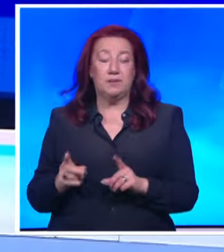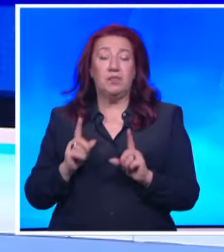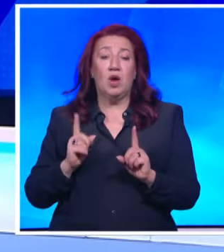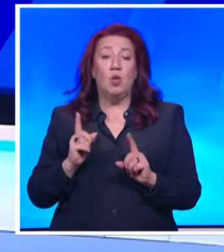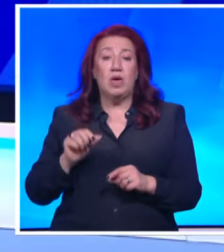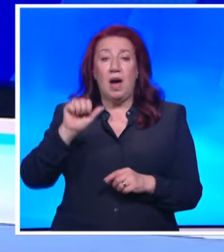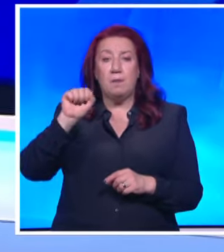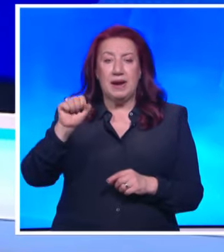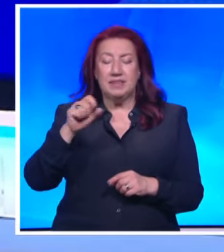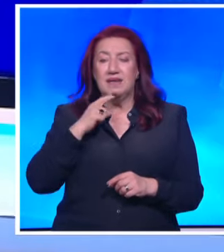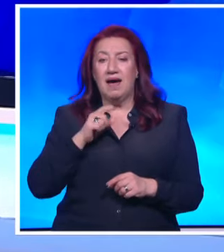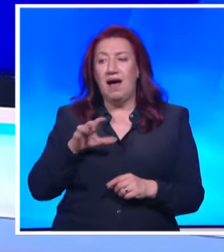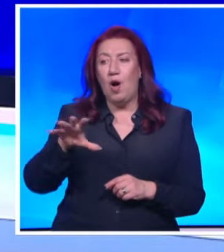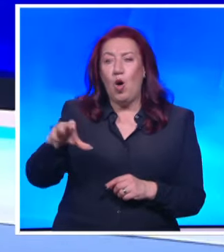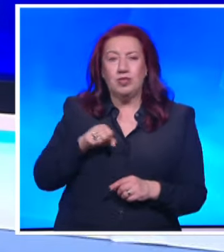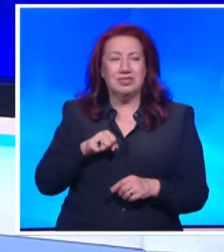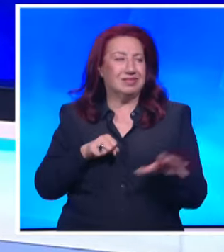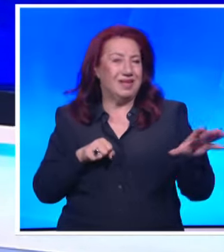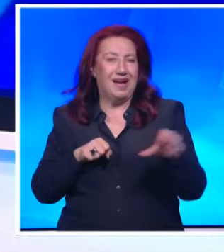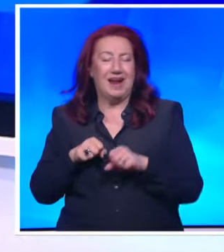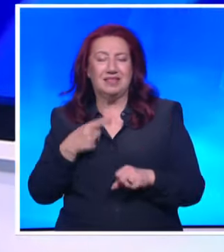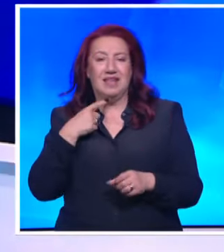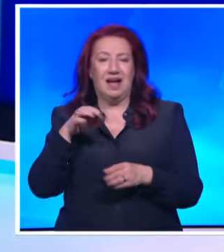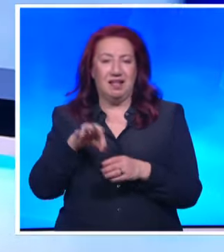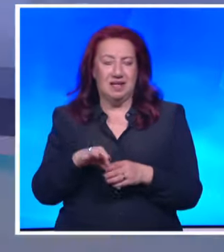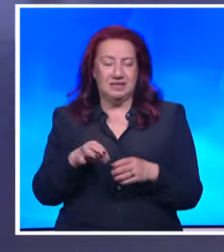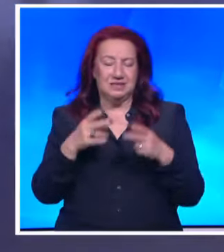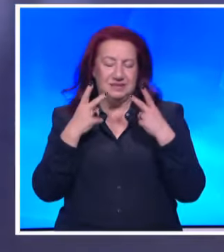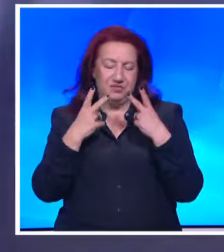гласове и как се промени политическата карта на страната, данните след минути.